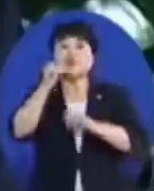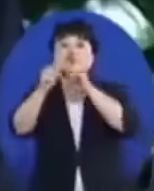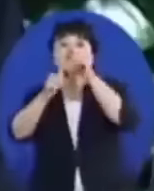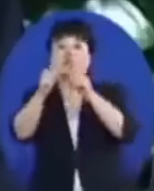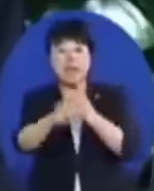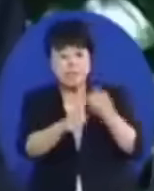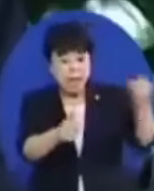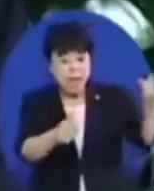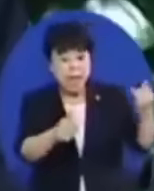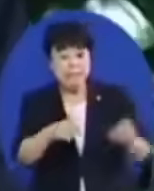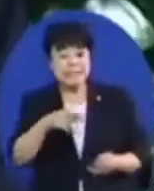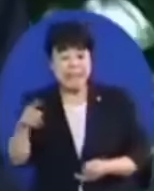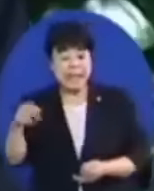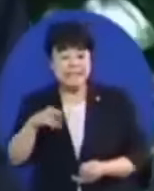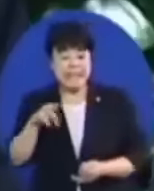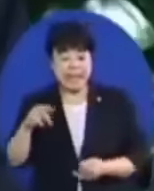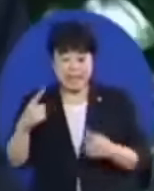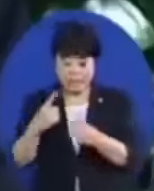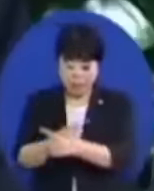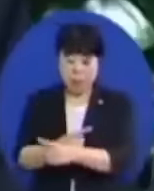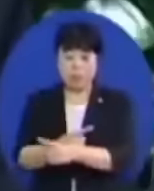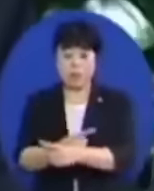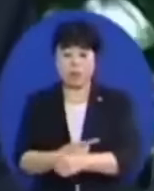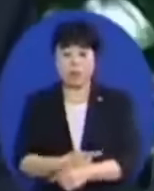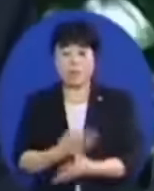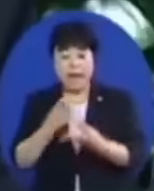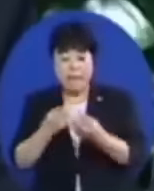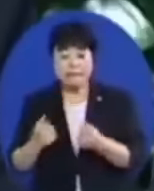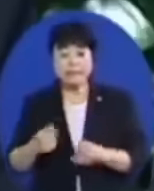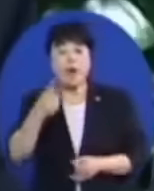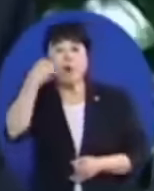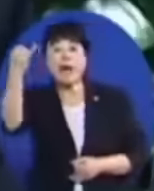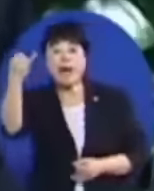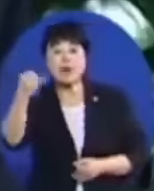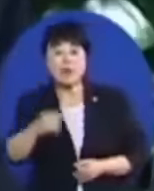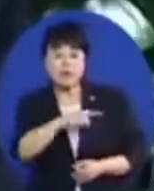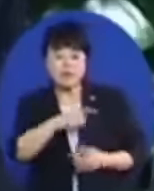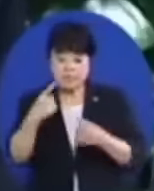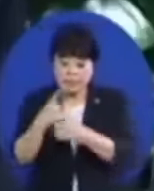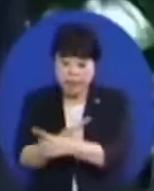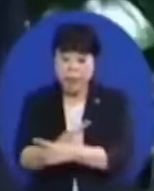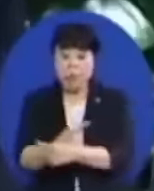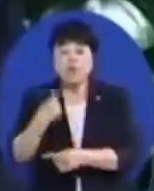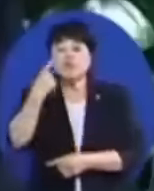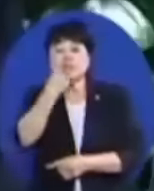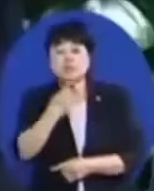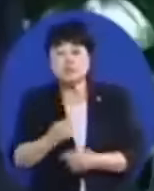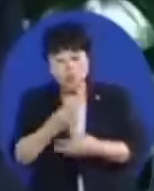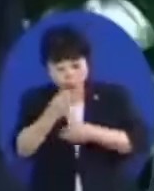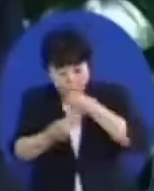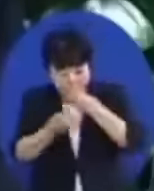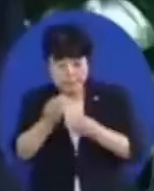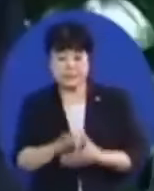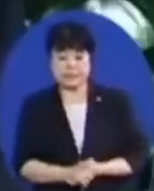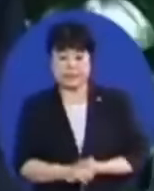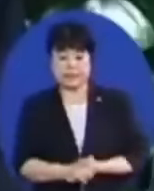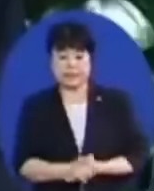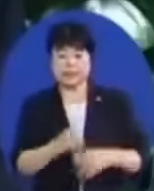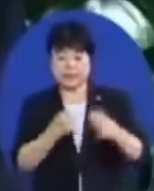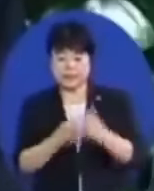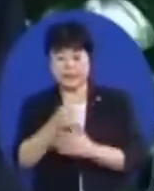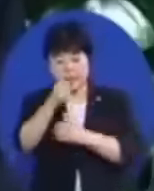이름은 세라에서 사라, 많은 자식의 의미로 변화시킨 것입니다. 입술로 끊임없이 고백한 것입니다.